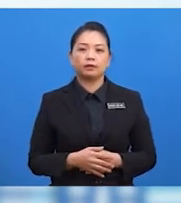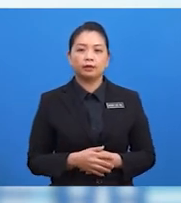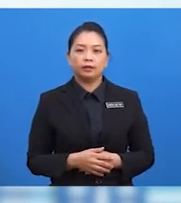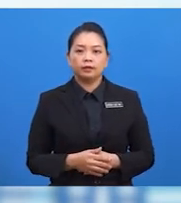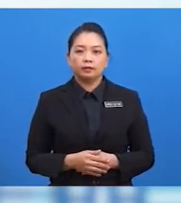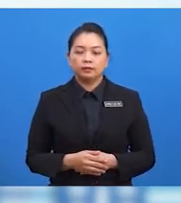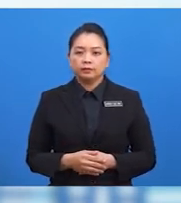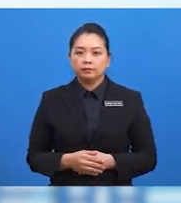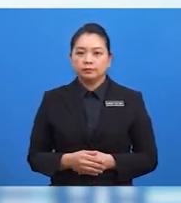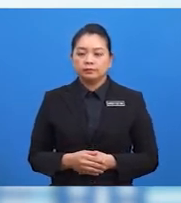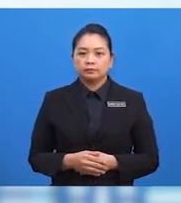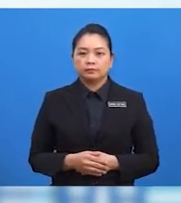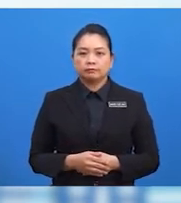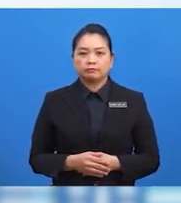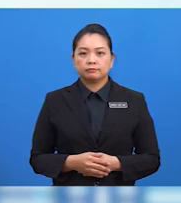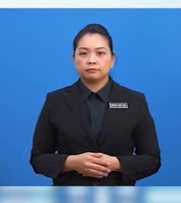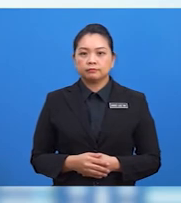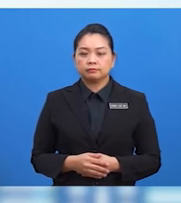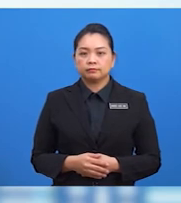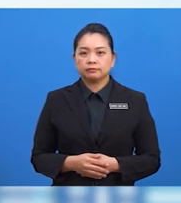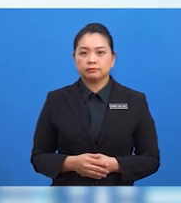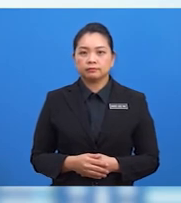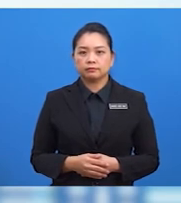kerajaan. Soalan terakhir.